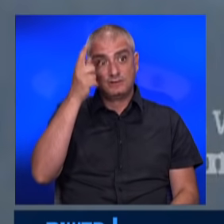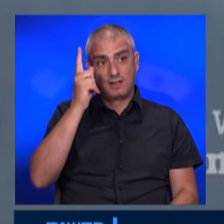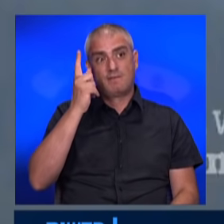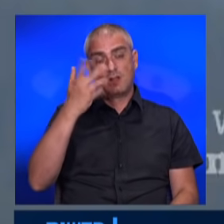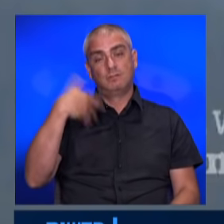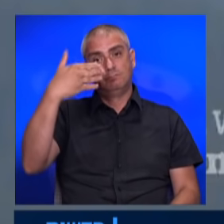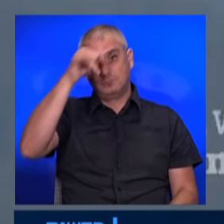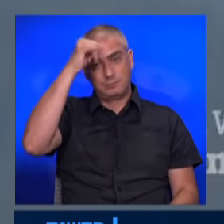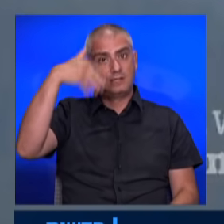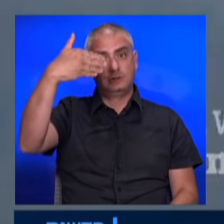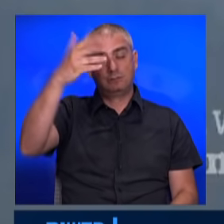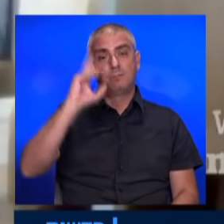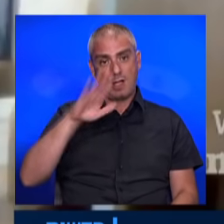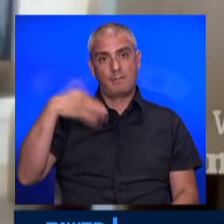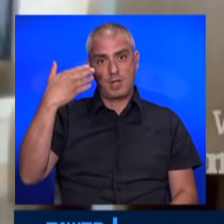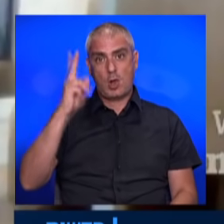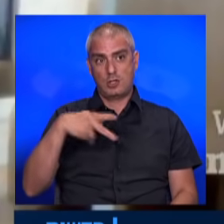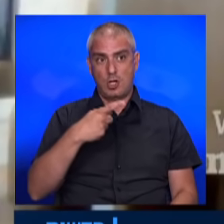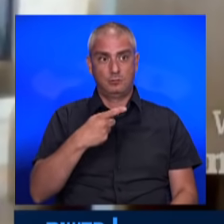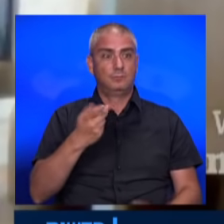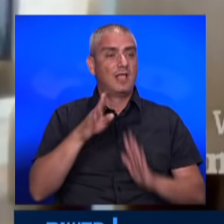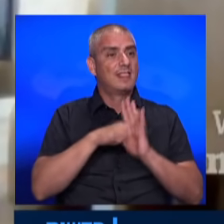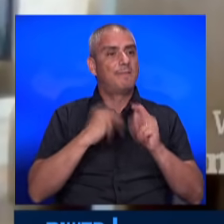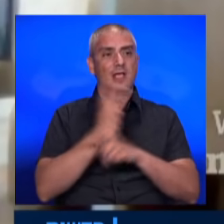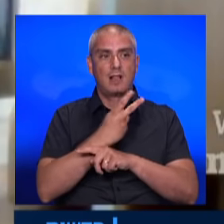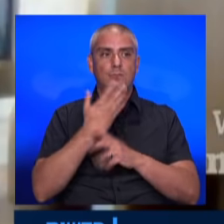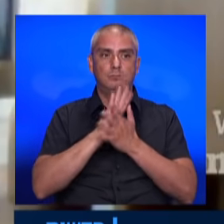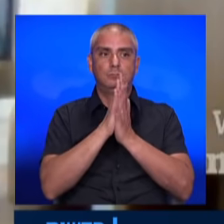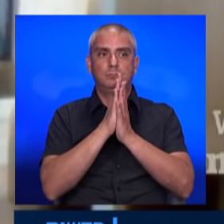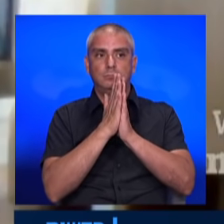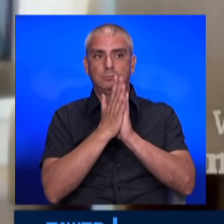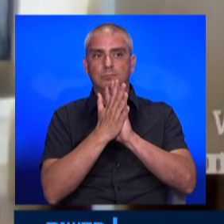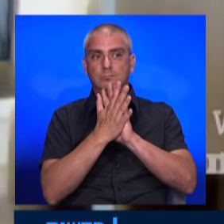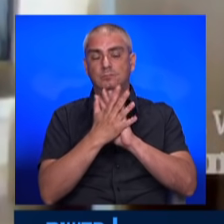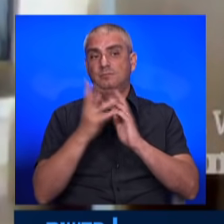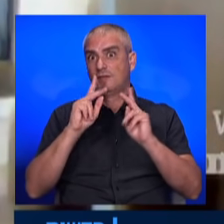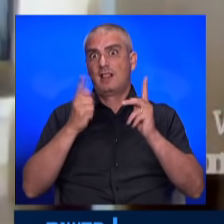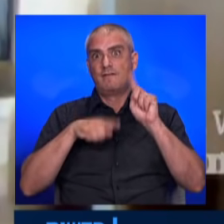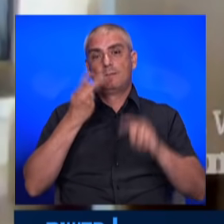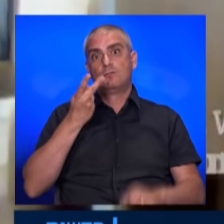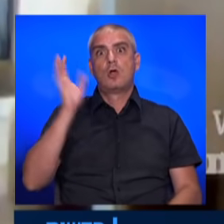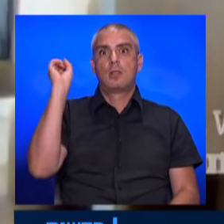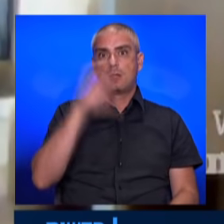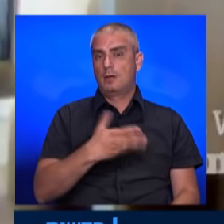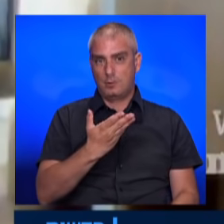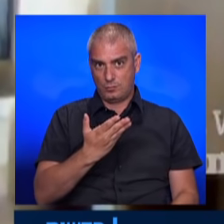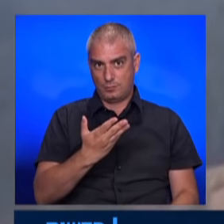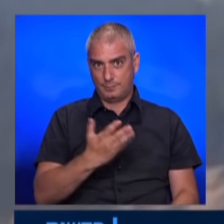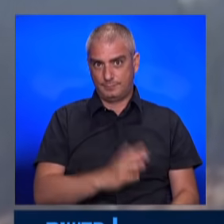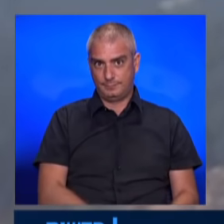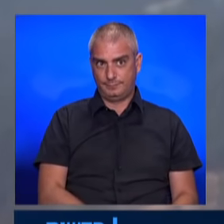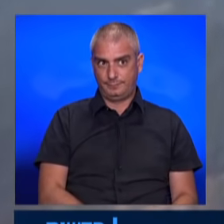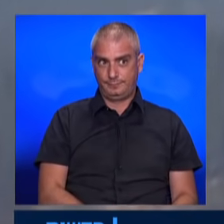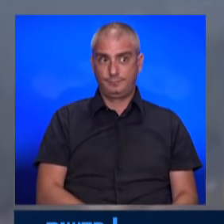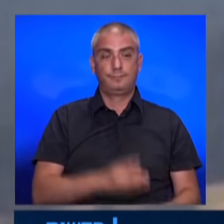the majority of summers going forward. As far as the normal, conditions are going to continue to change, and in some cases, they'll get much worse.